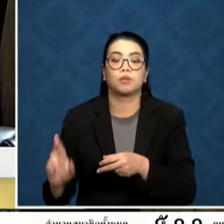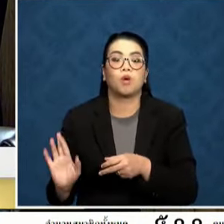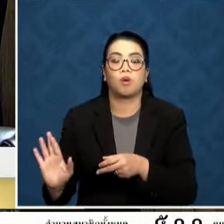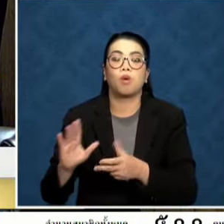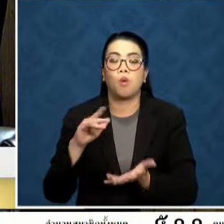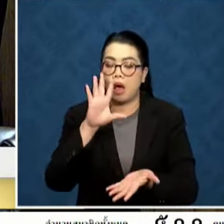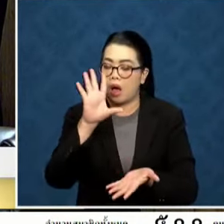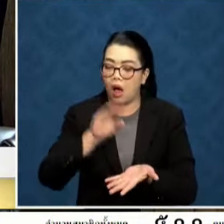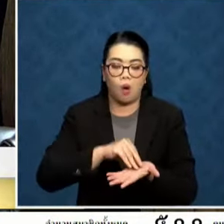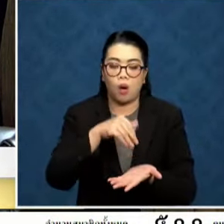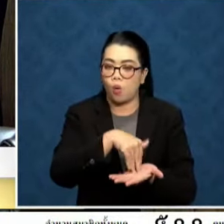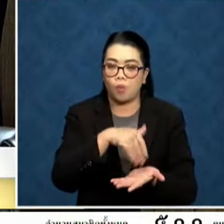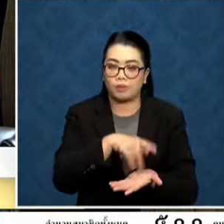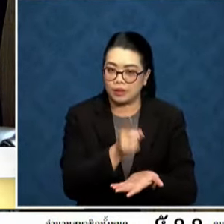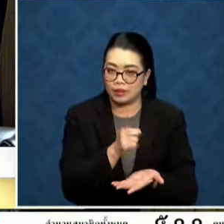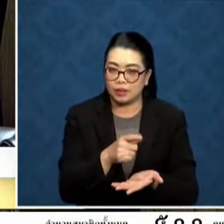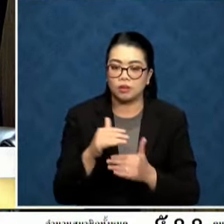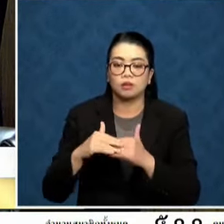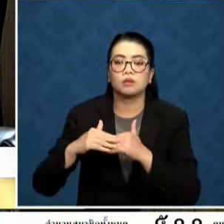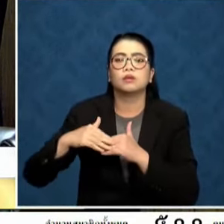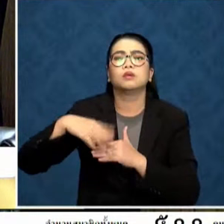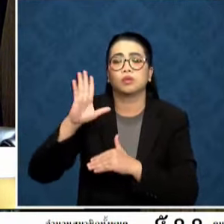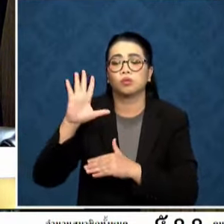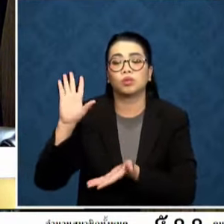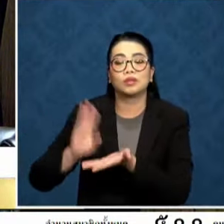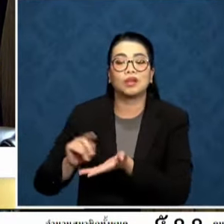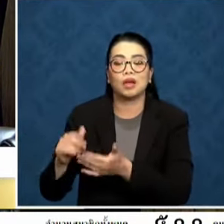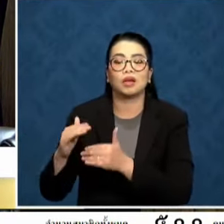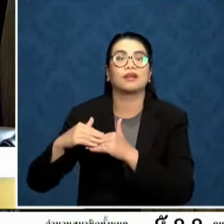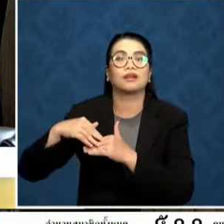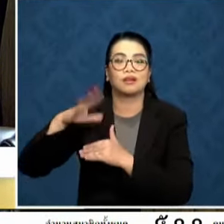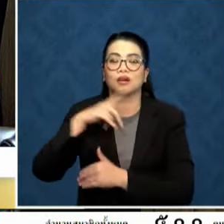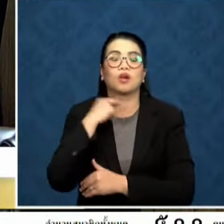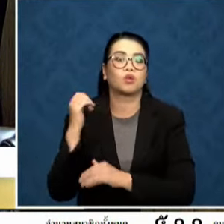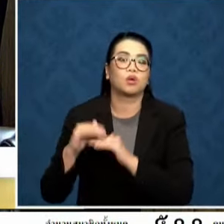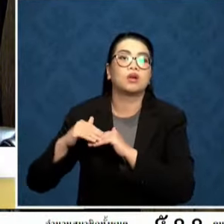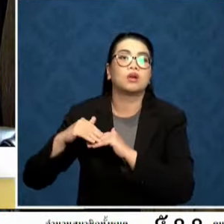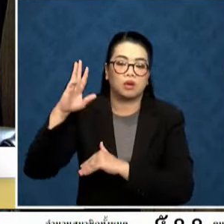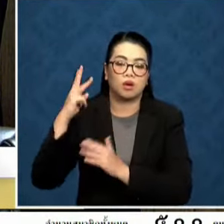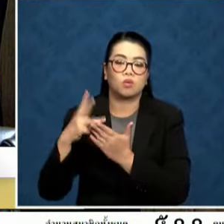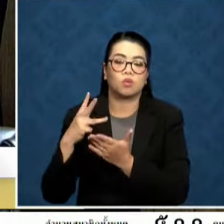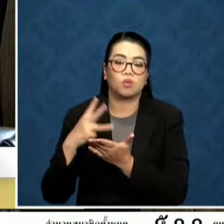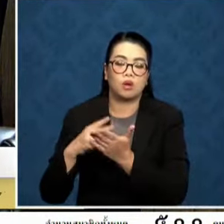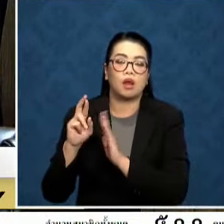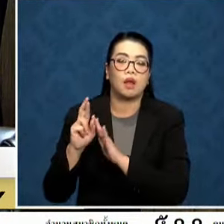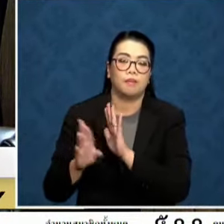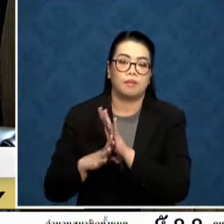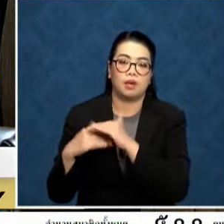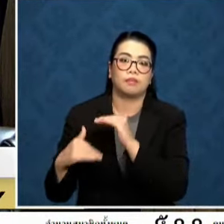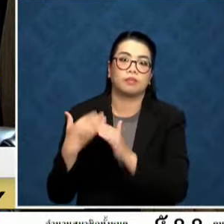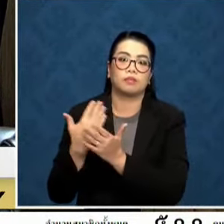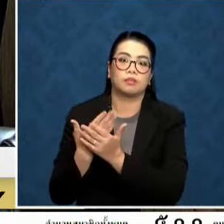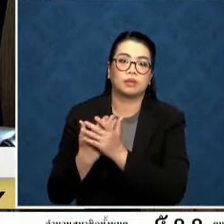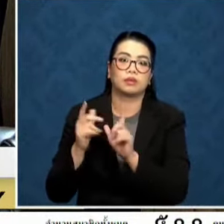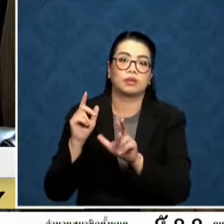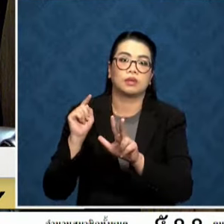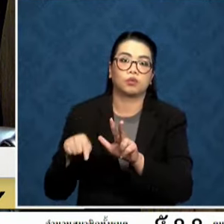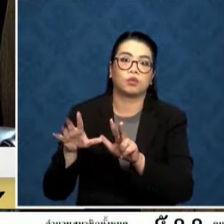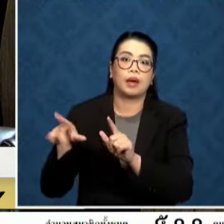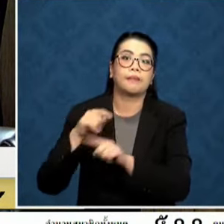เช่นเดียวกันเพราะอะไรเพราะว่ามันเกินเพราะว่าถ้าใส่เนี่ยก็จะเกินกรอบวินัยการเงินการคลังที่ตั้งไว้ให้ไม่เกิน